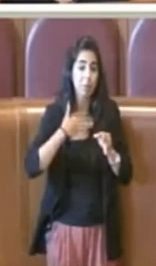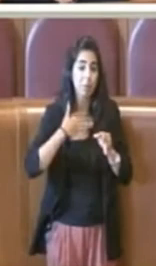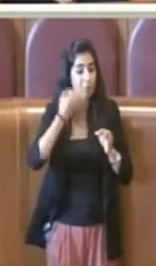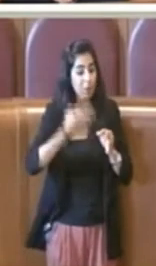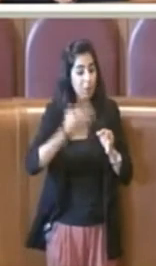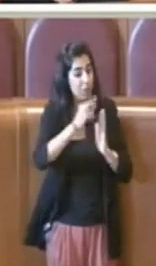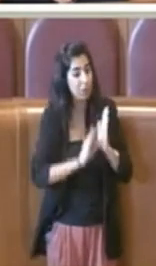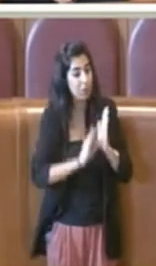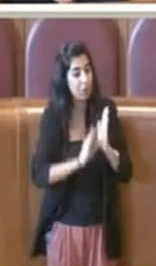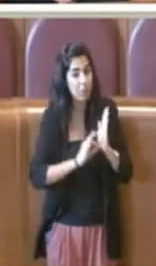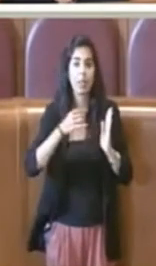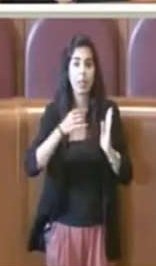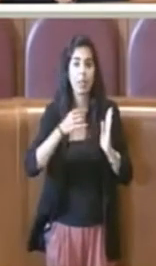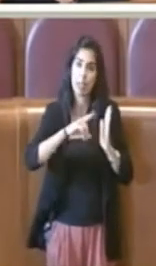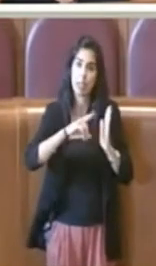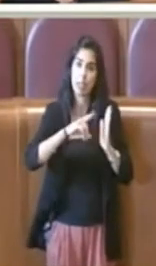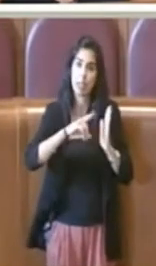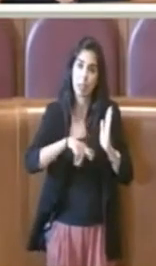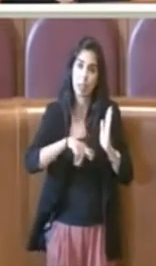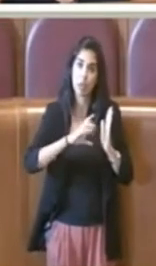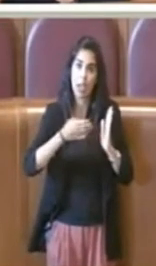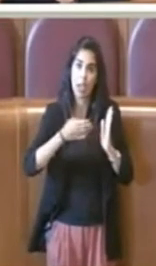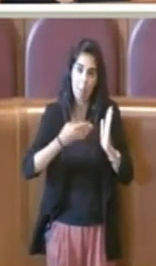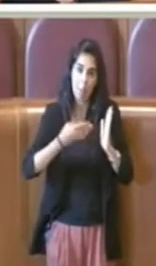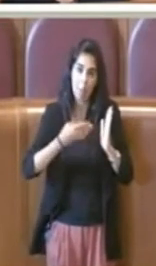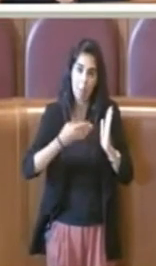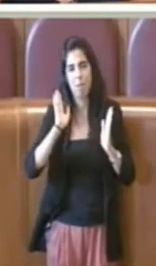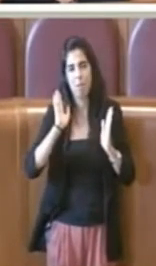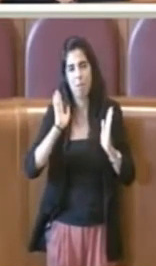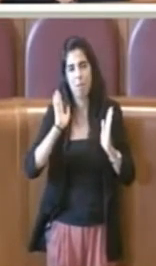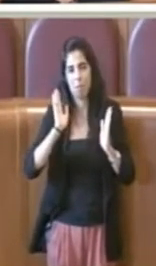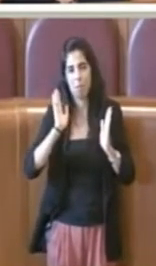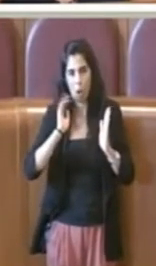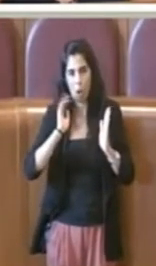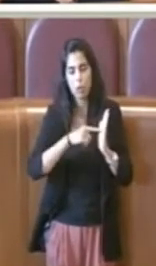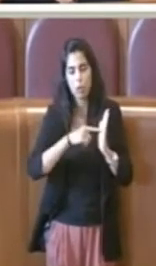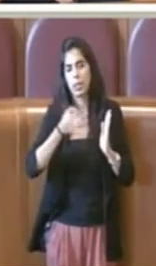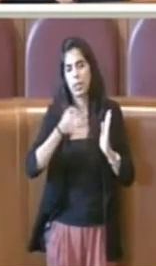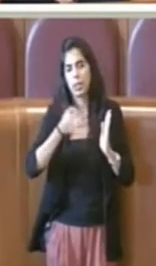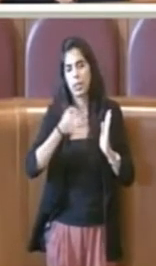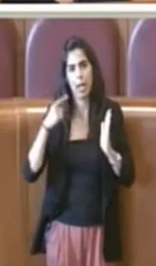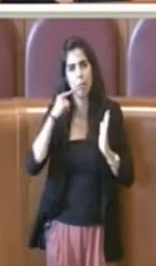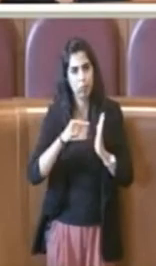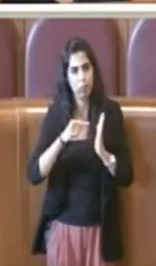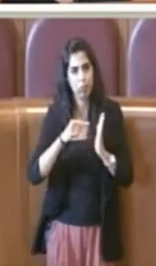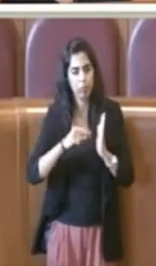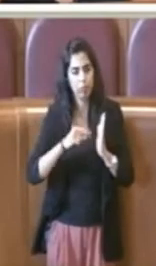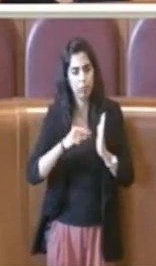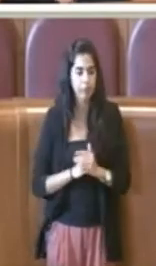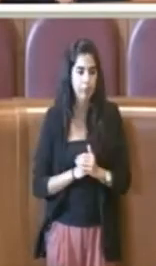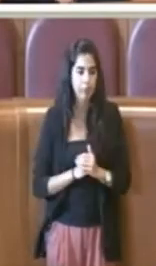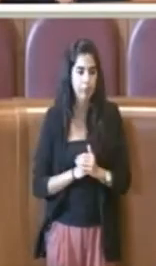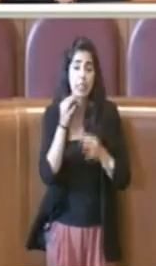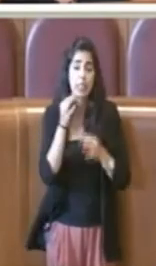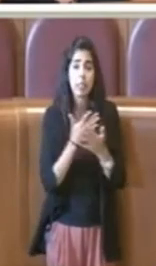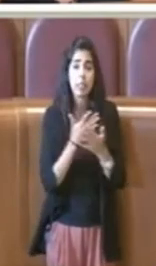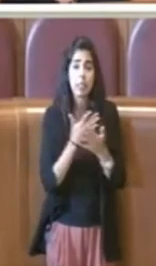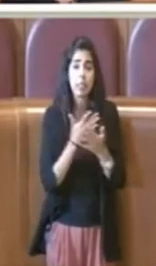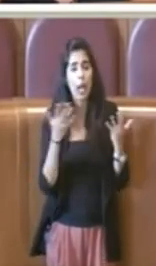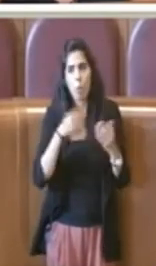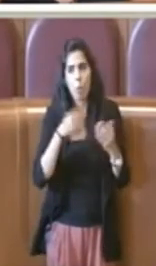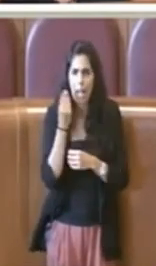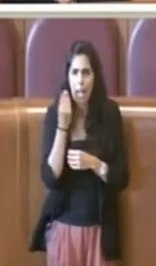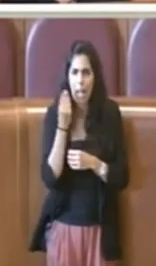da quel DPCM famoso a cui comunque si fa sempre richiamo. Quindi è ovvio, riteniamo di